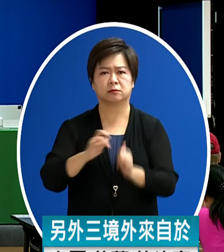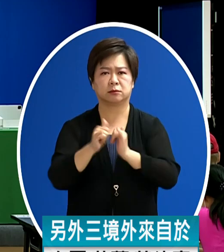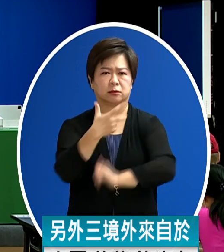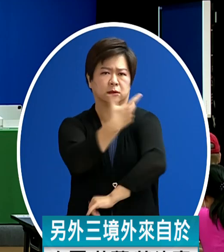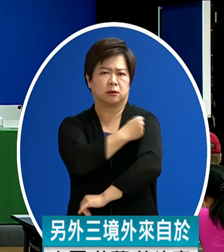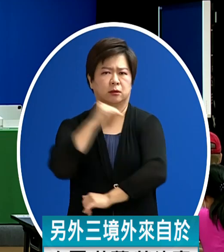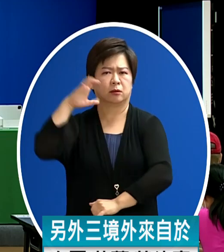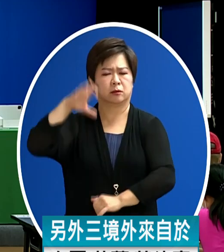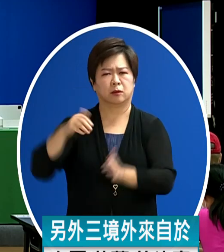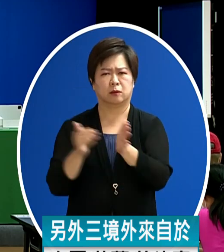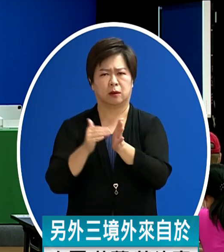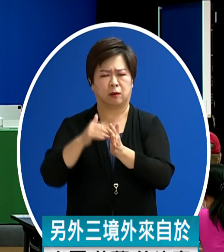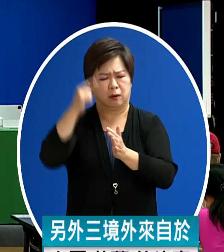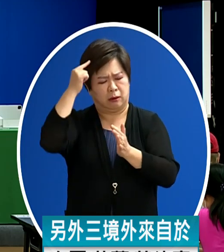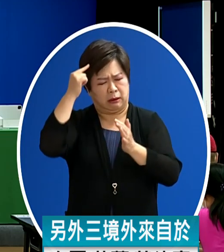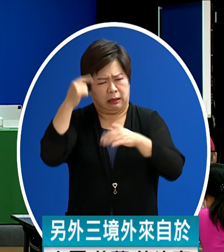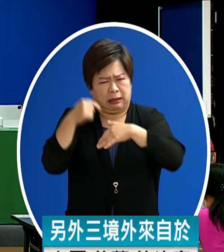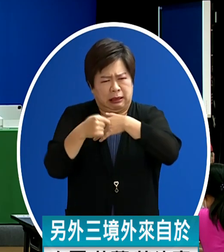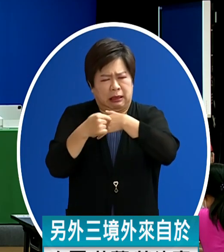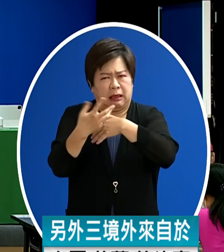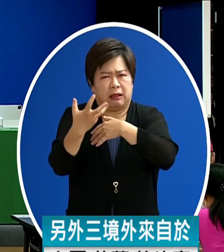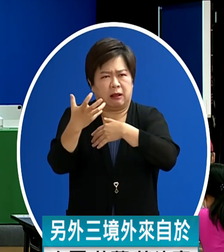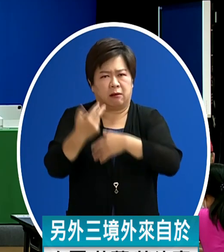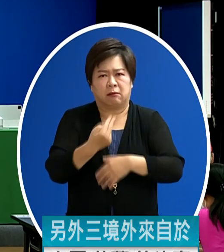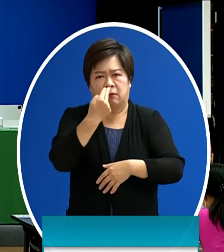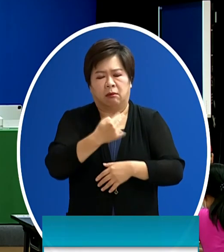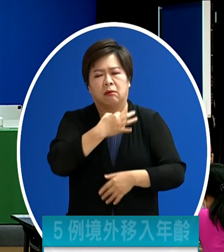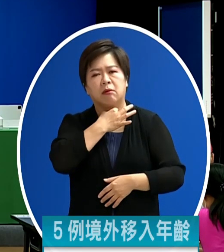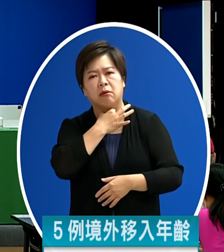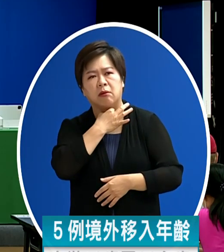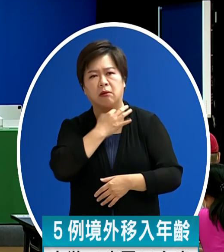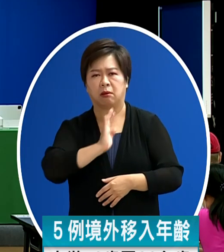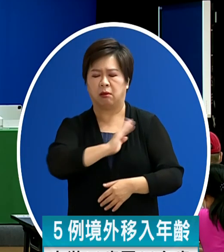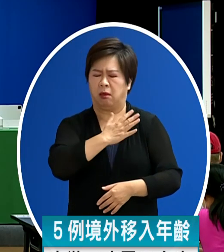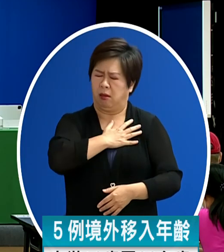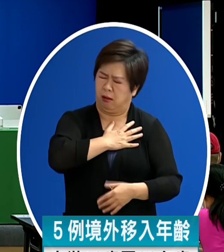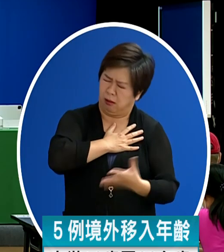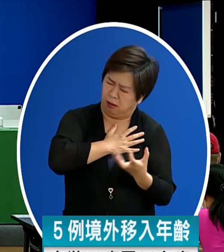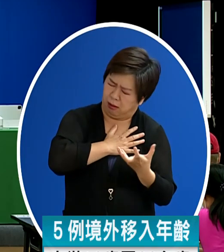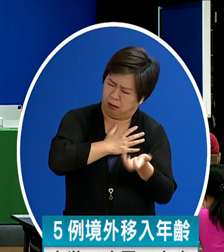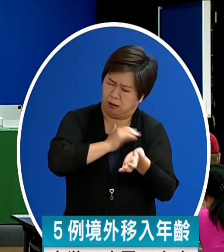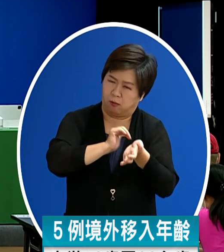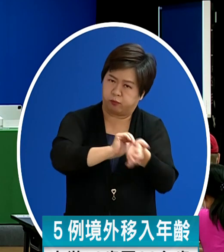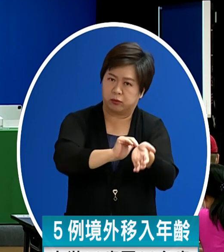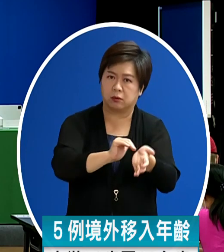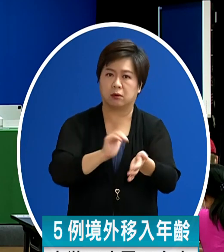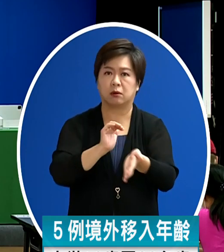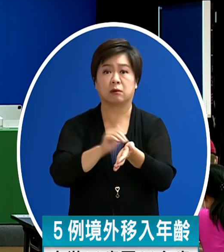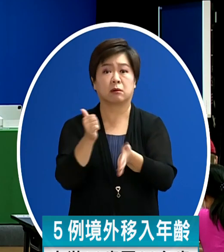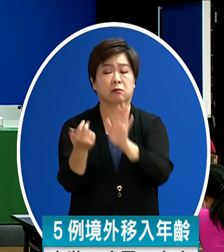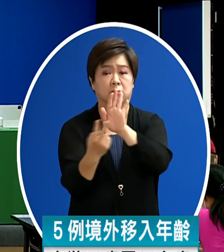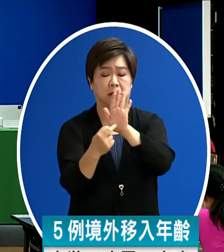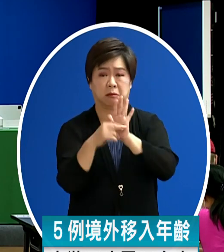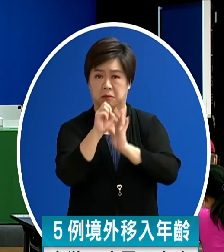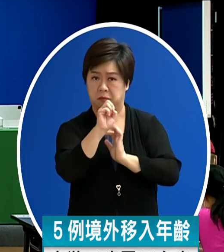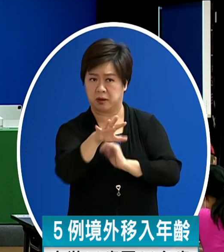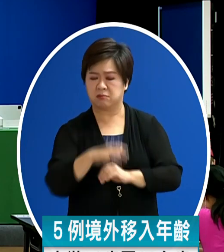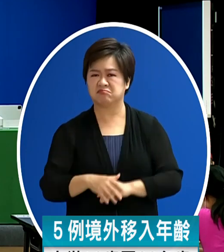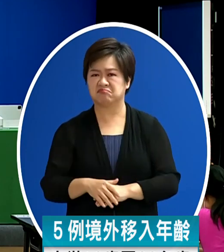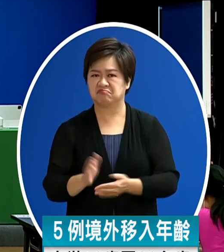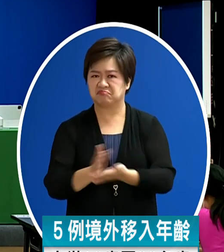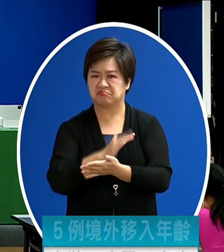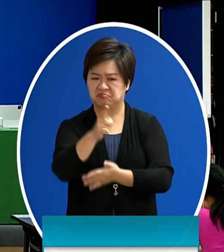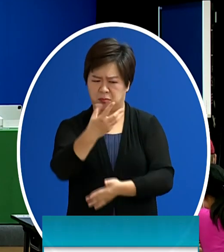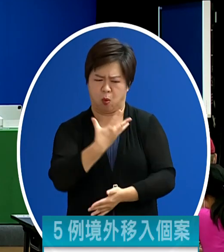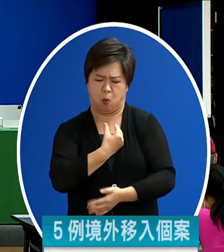端之后头皮刺痛、呼吸急促、左胸也痛，然后要送医，那医师是跟他讲说初步判定可能是跟心